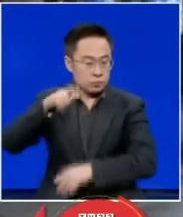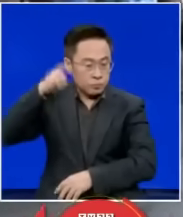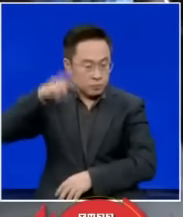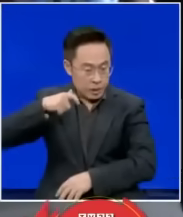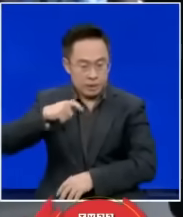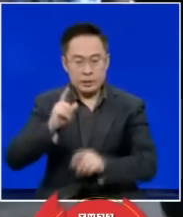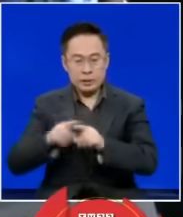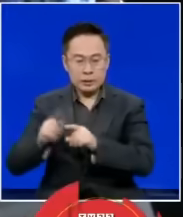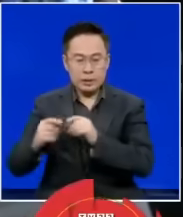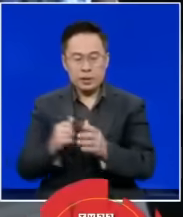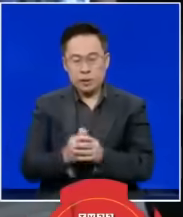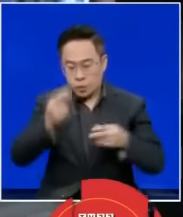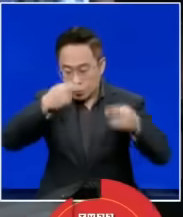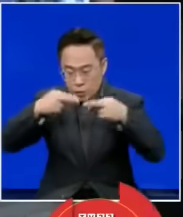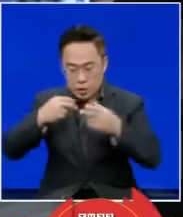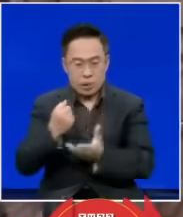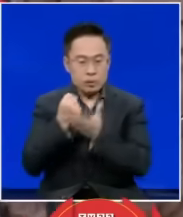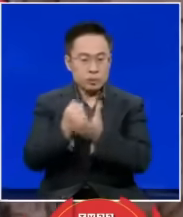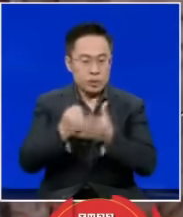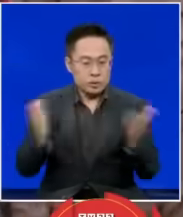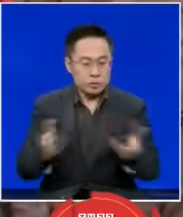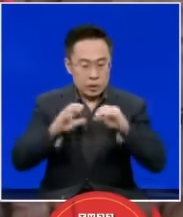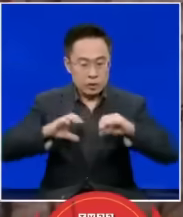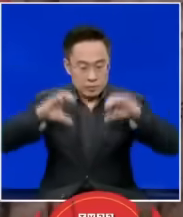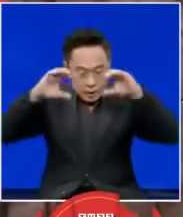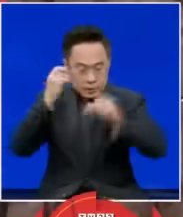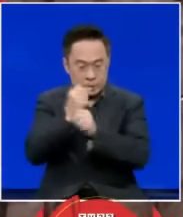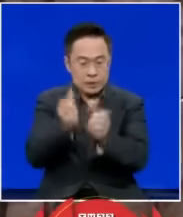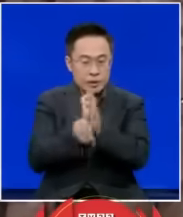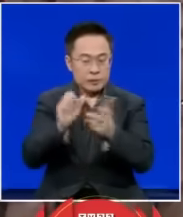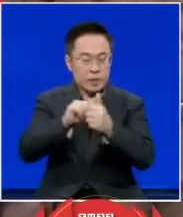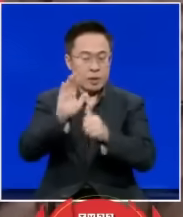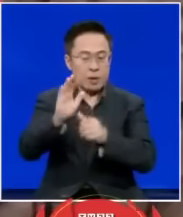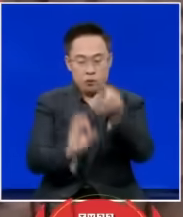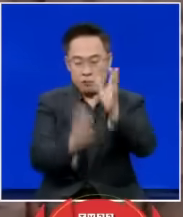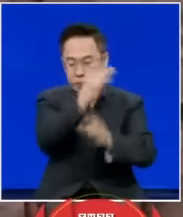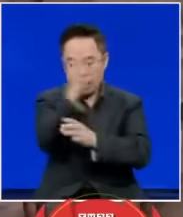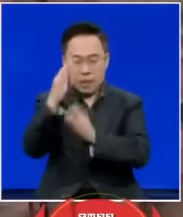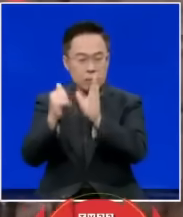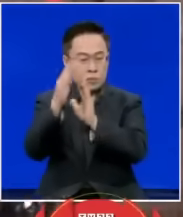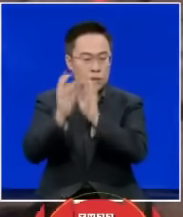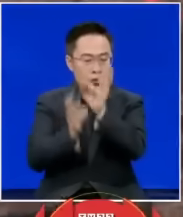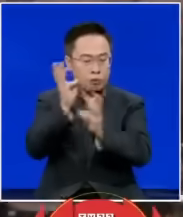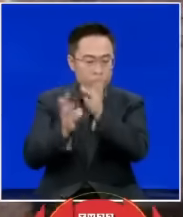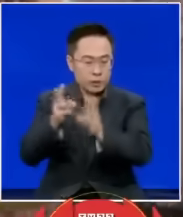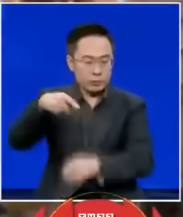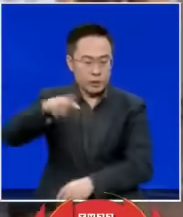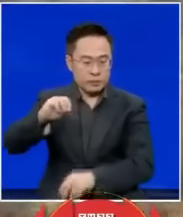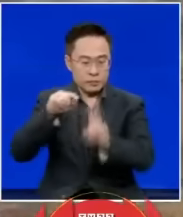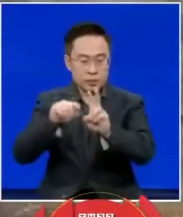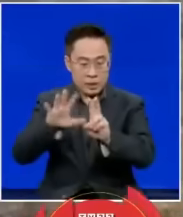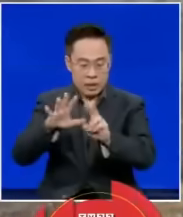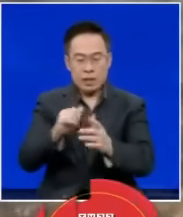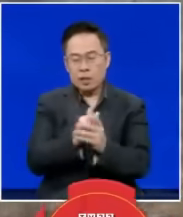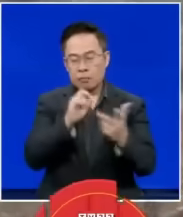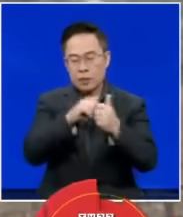คะแล้วก็กำลังติดตามการสนับสนุนรัฐบาลในเรื่องของการแก้ปัญหาไฟป่าหมอกควัน PM 2.5 แล้วก็ปัญหาห